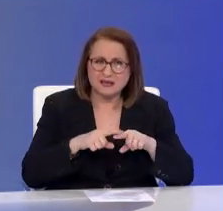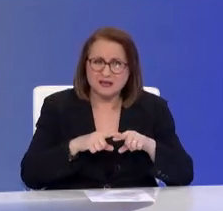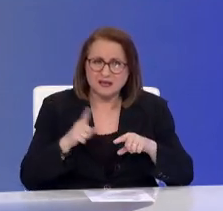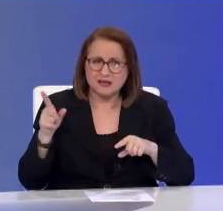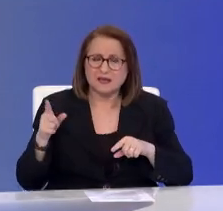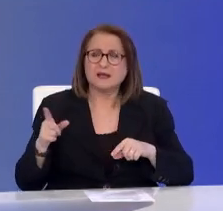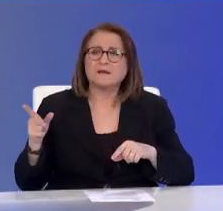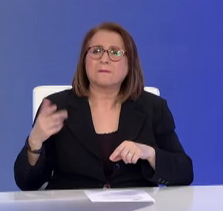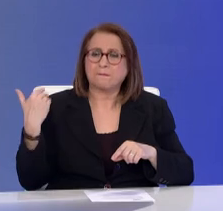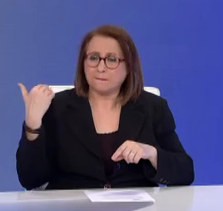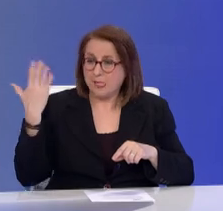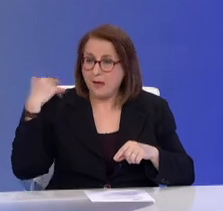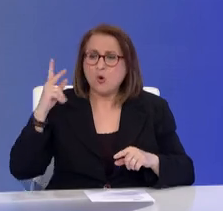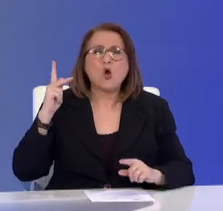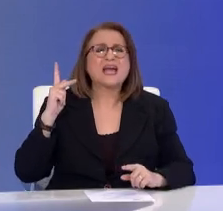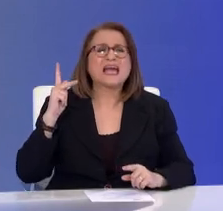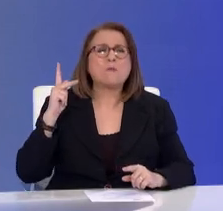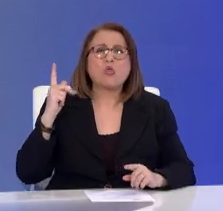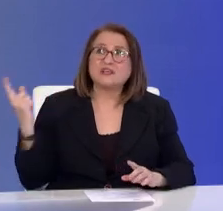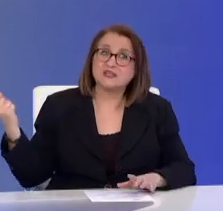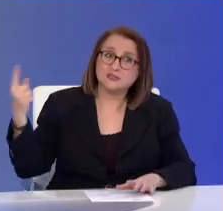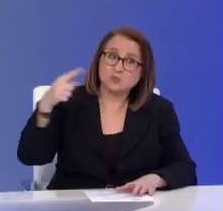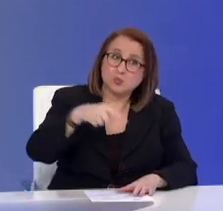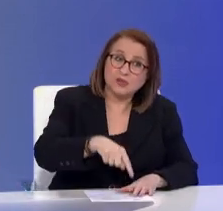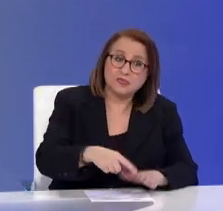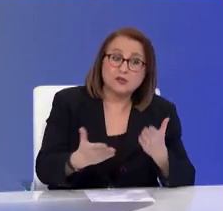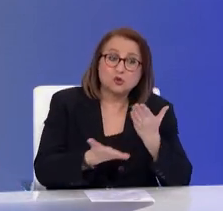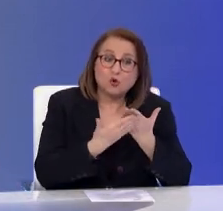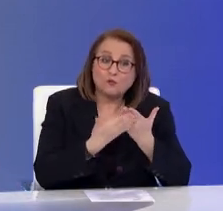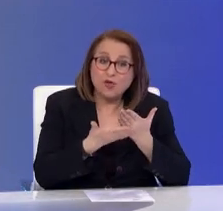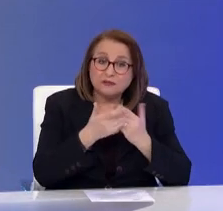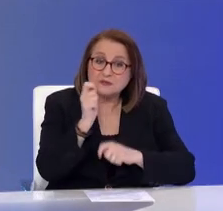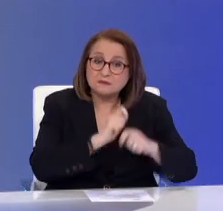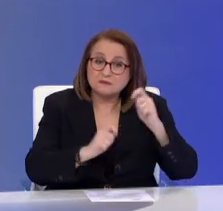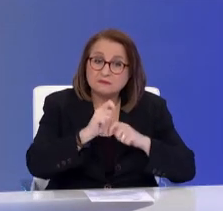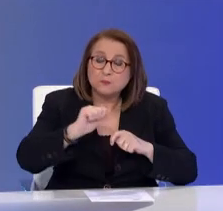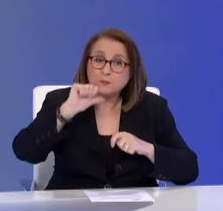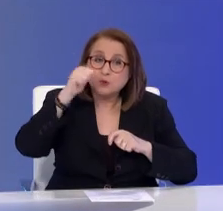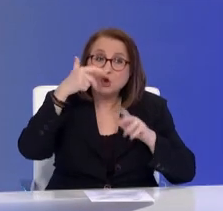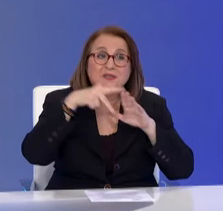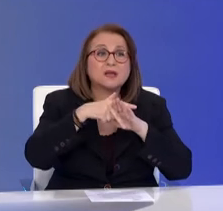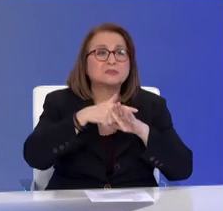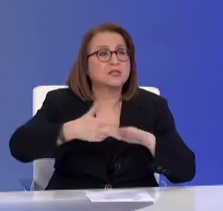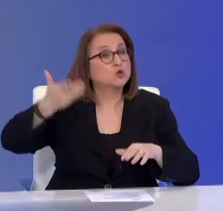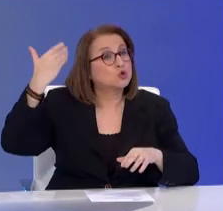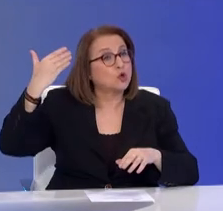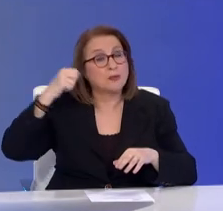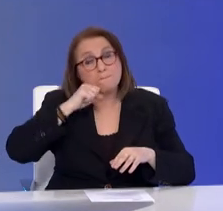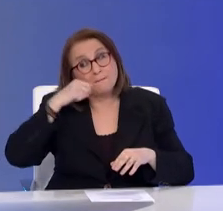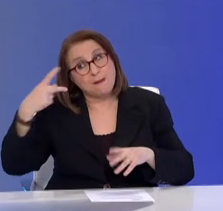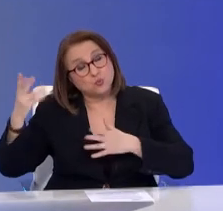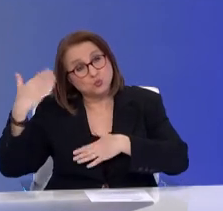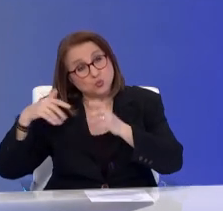Ιωάννη Καποδίστρια, βοήθησαν στη δημιουργία της πρώτης τράπεζας της Ελλάδος